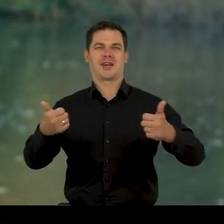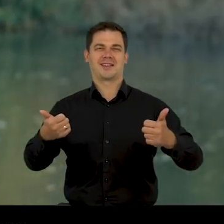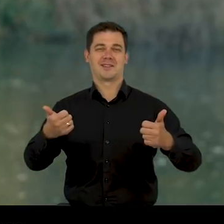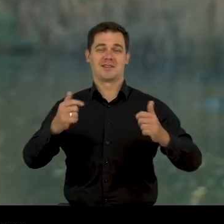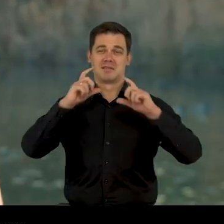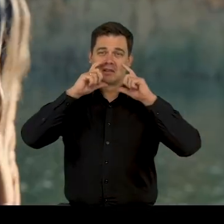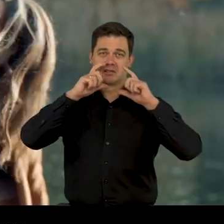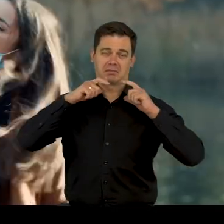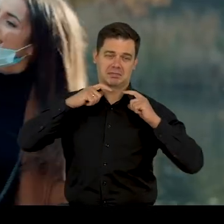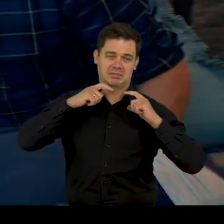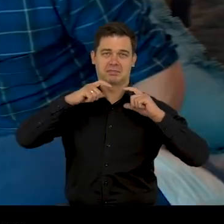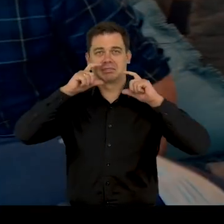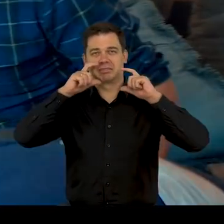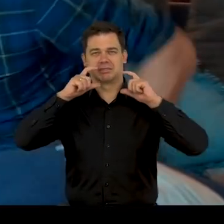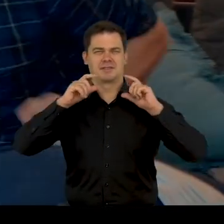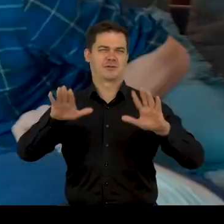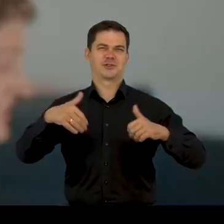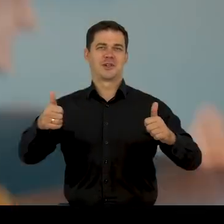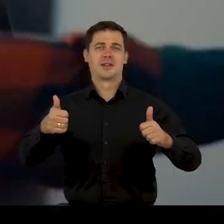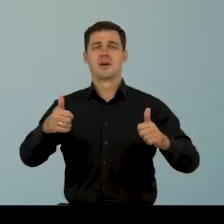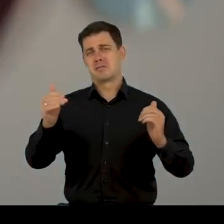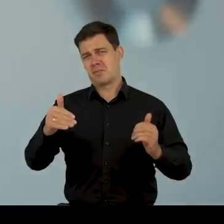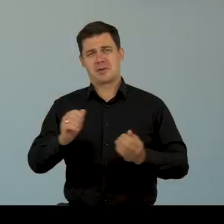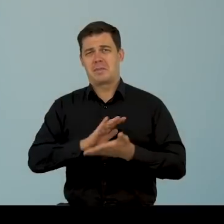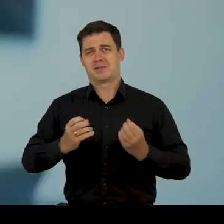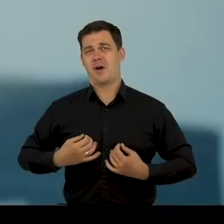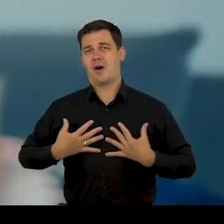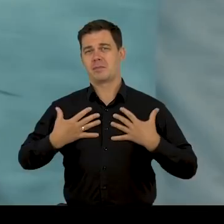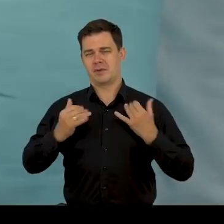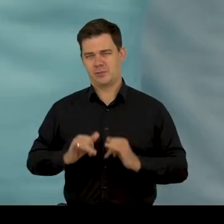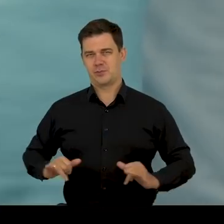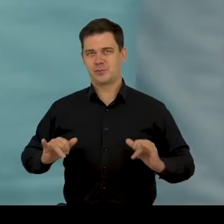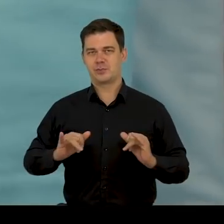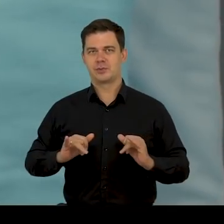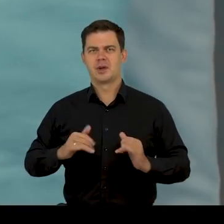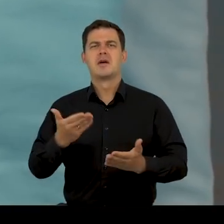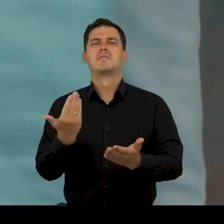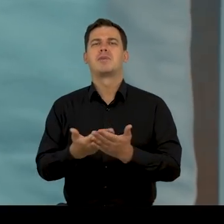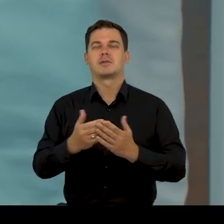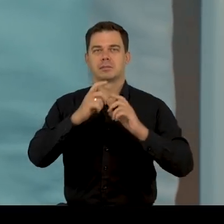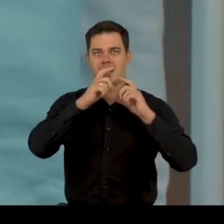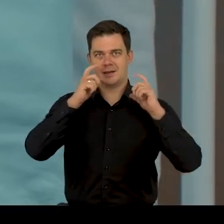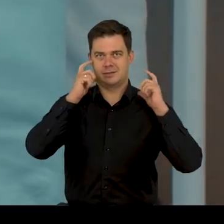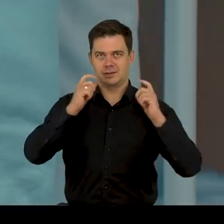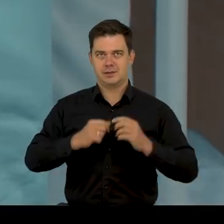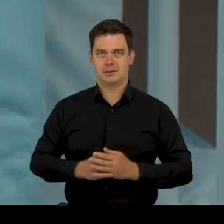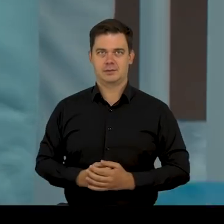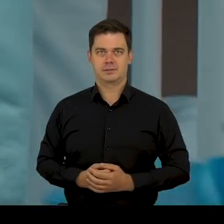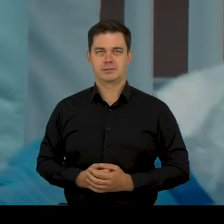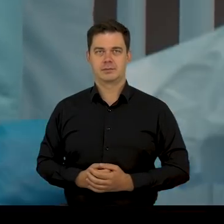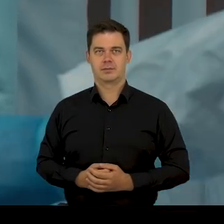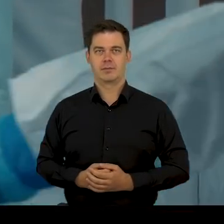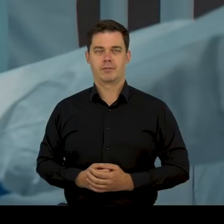jedno, maseczka na brodzie czy pod nosem. Może przejdziesz to bezobjawowo. Więc po co ci ta cała maseczka